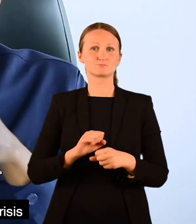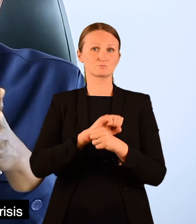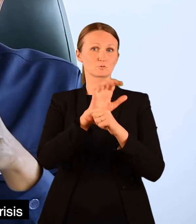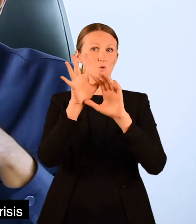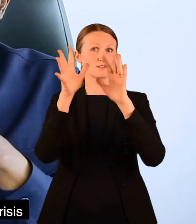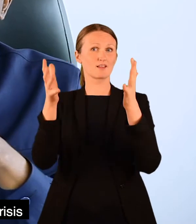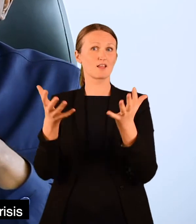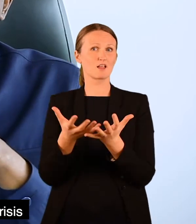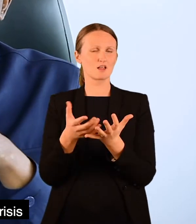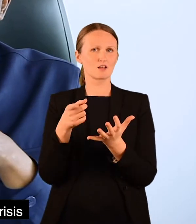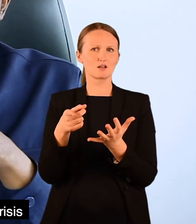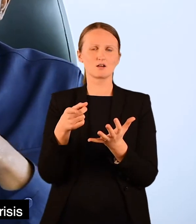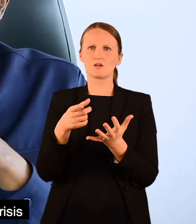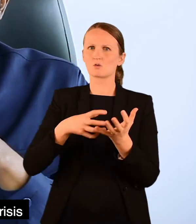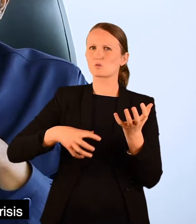La crise